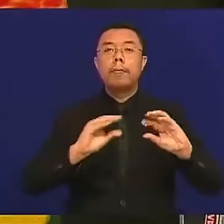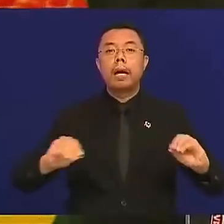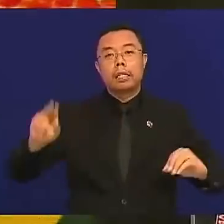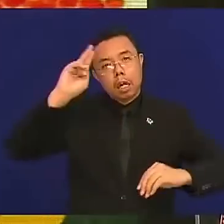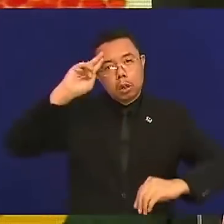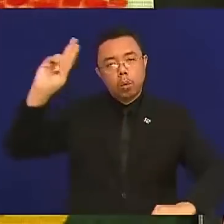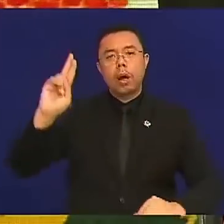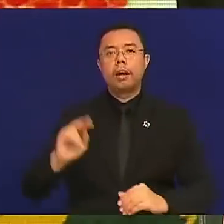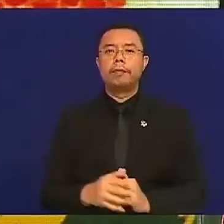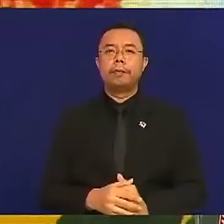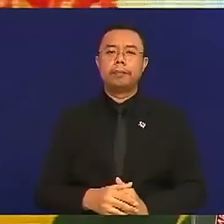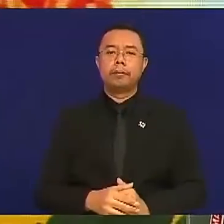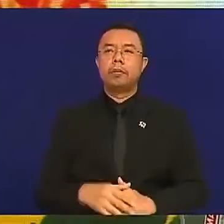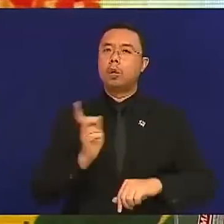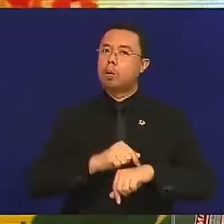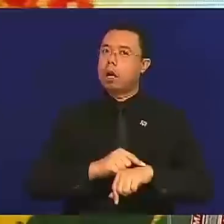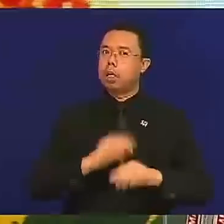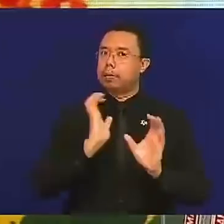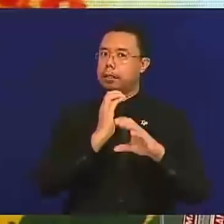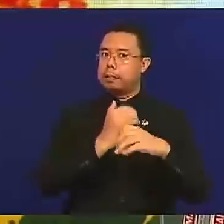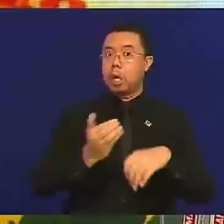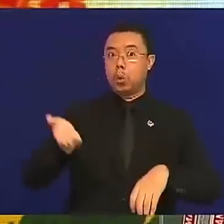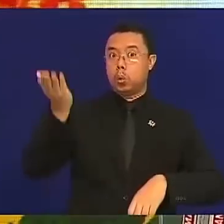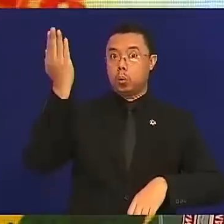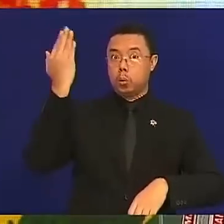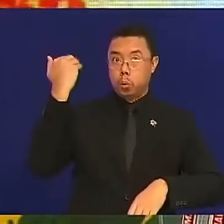pekerjaan Tuhan. Ketika penciptaan dulu,